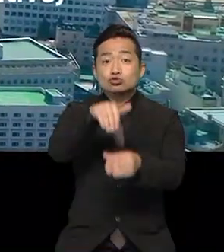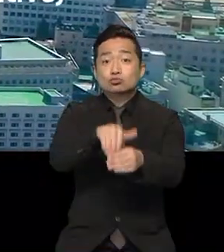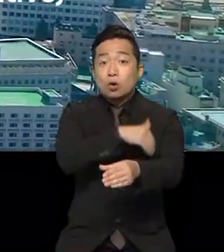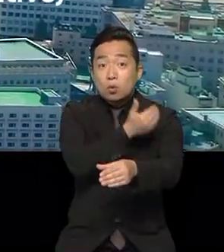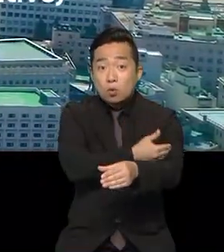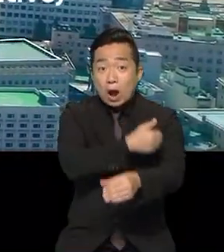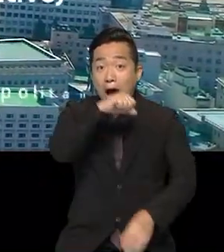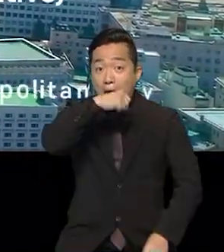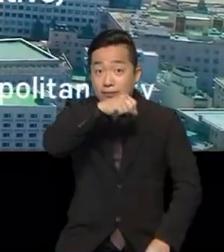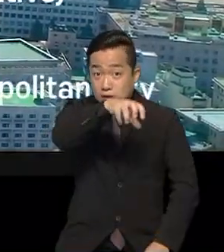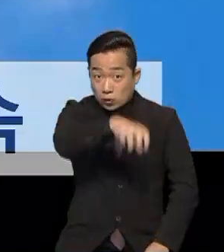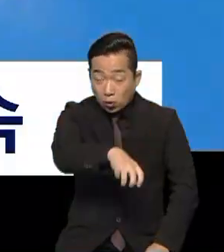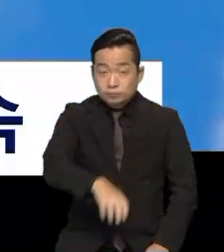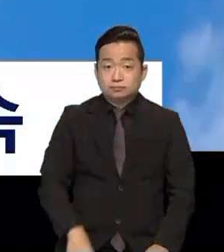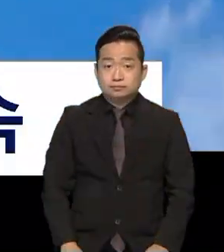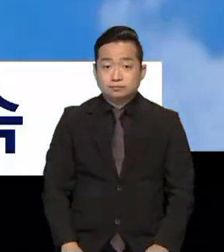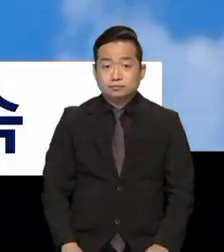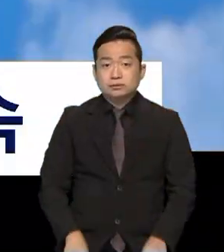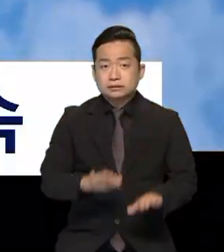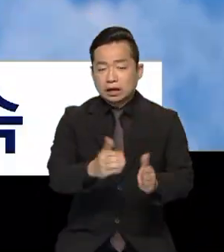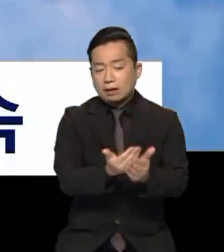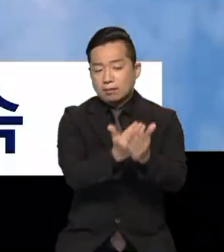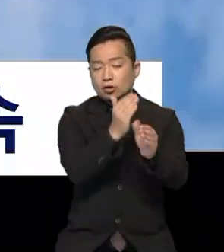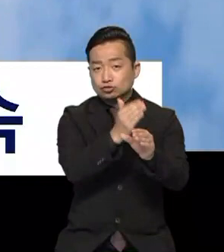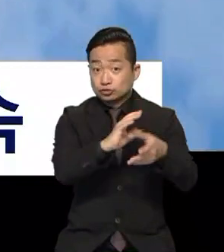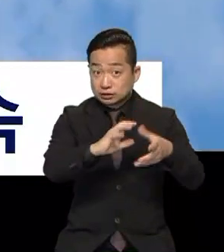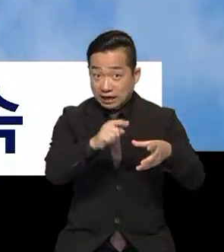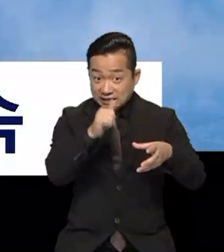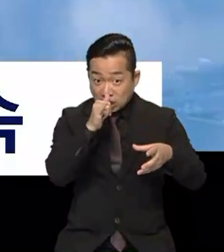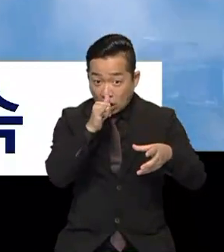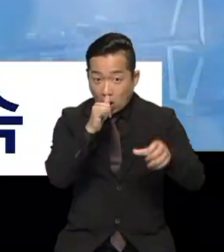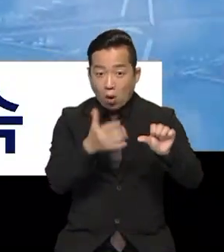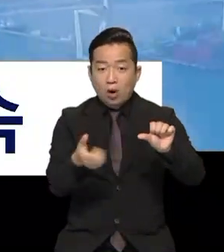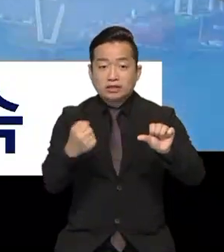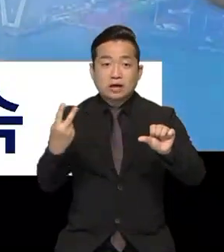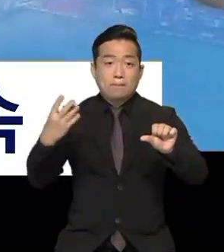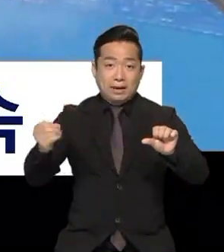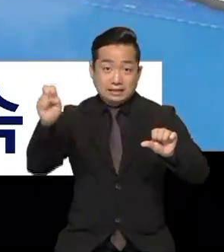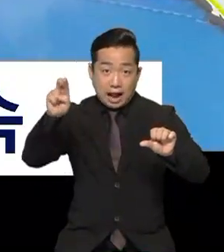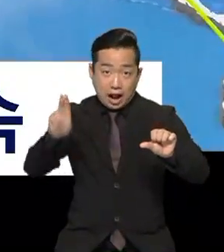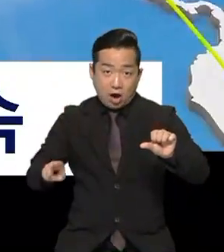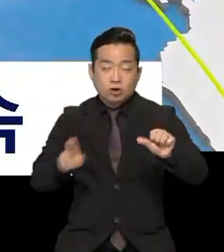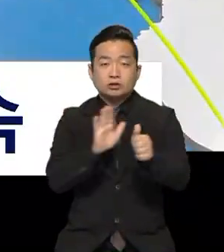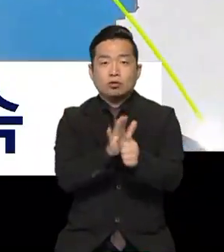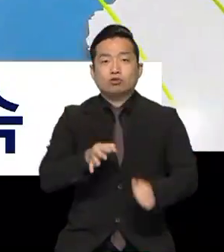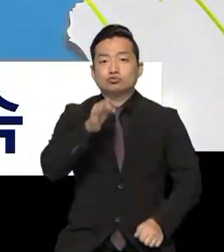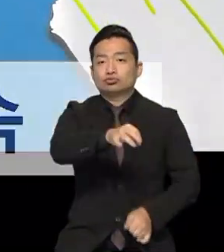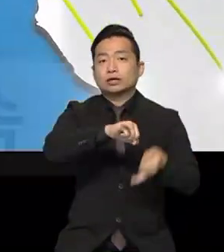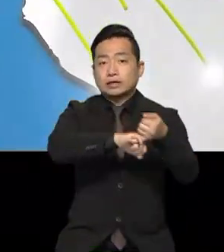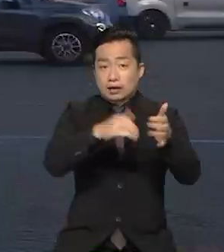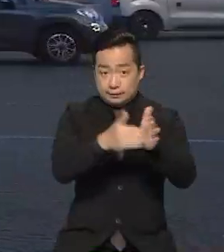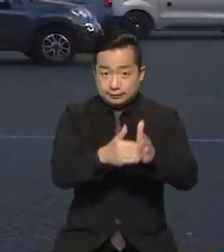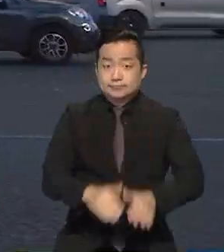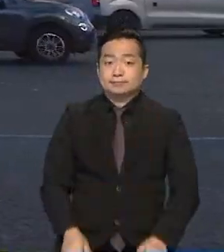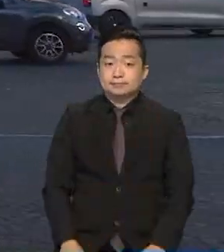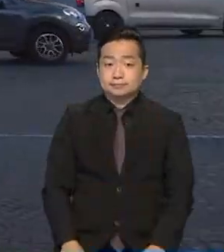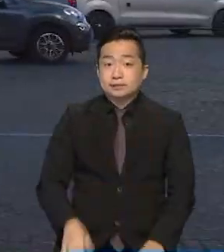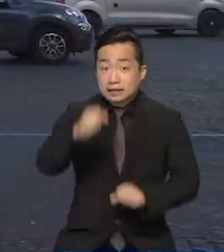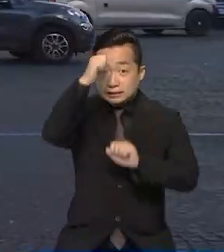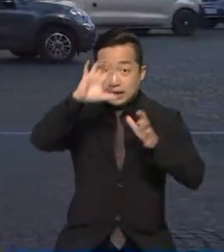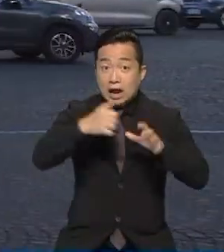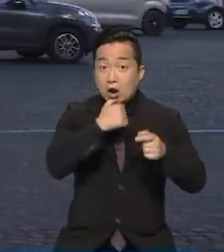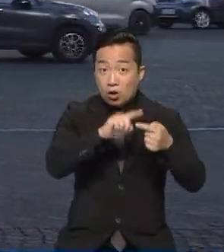아프리카 등 개발 도상국에 있는 만큼 이들 국가에 약 5억 2천만 달러의 지원금을 약속했습니다. 이탈리아